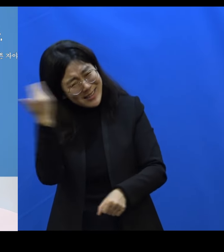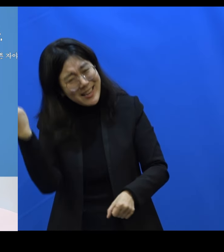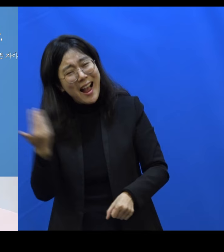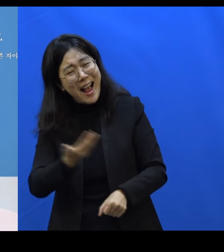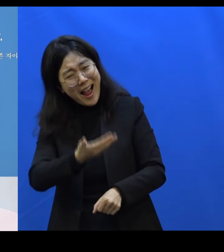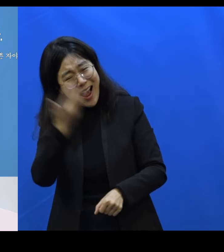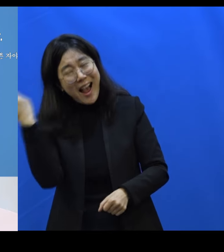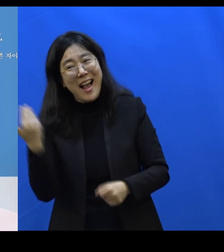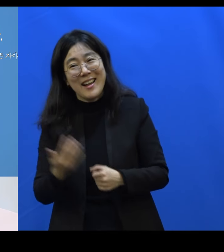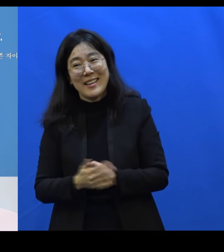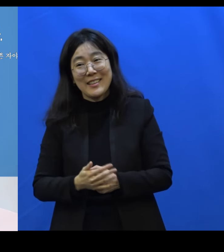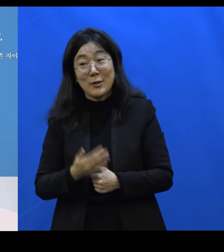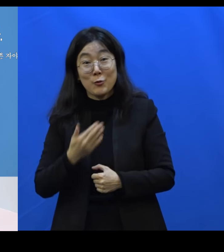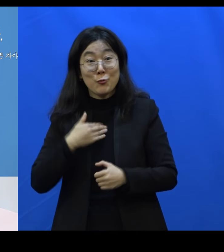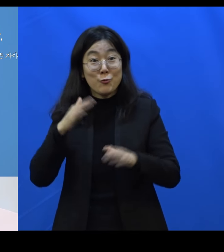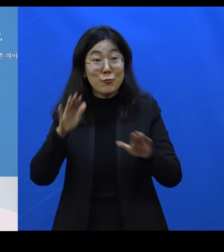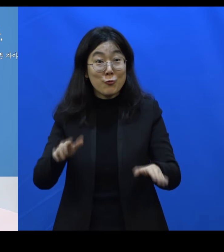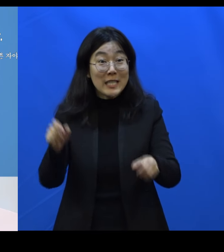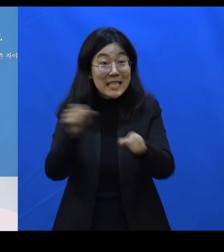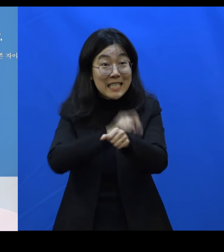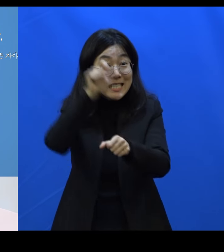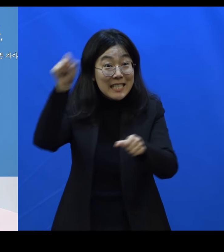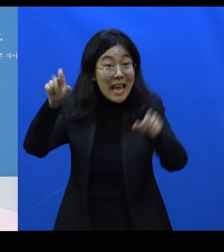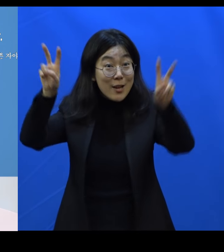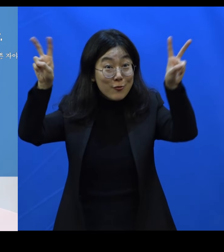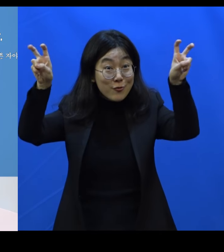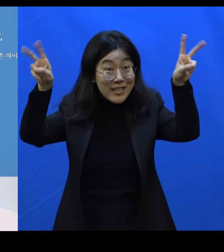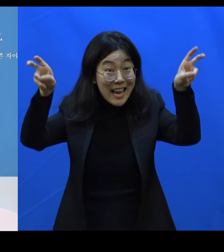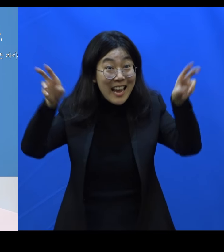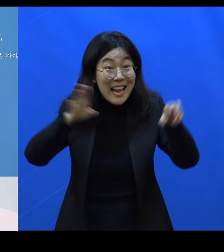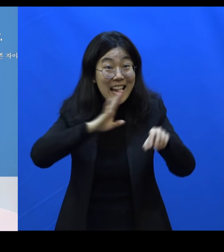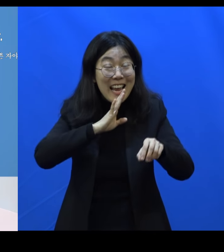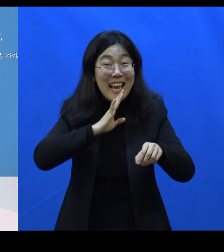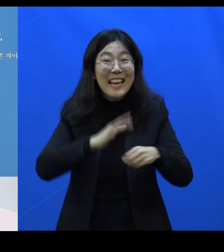이번에 우리 주제죠, 그죠? 이 10절에서 왔습니다.